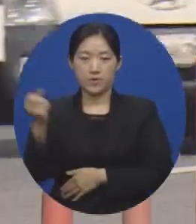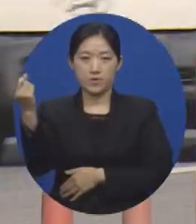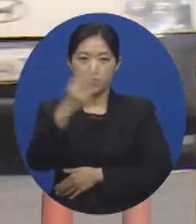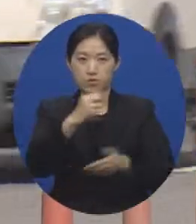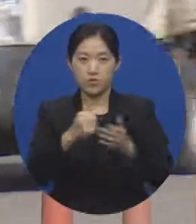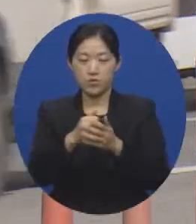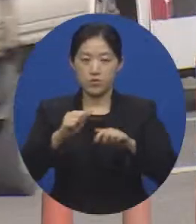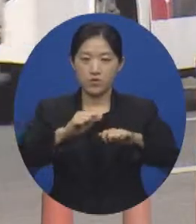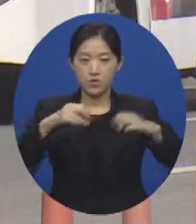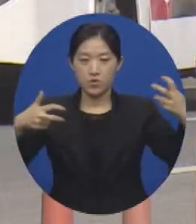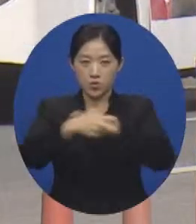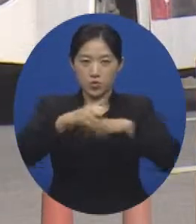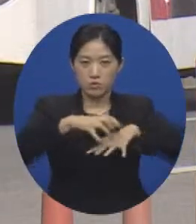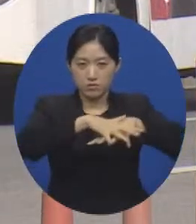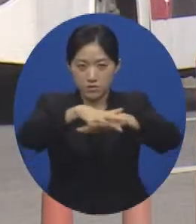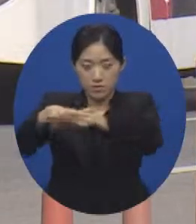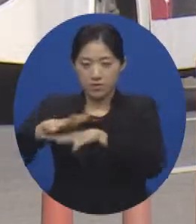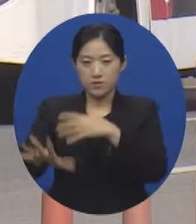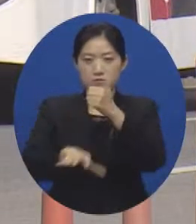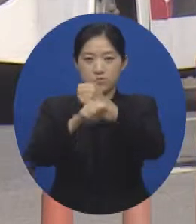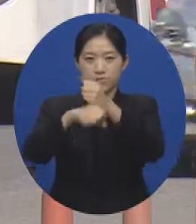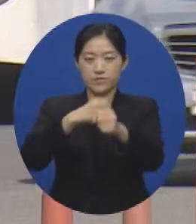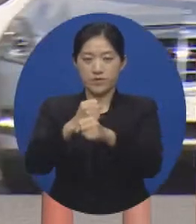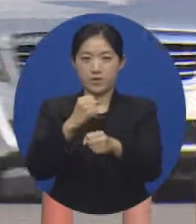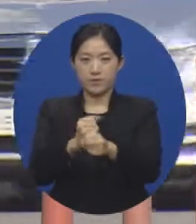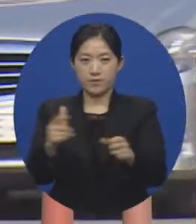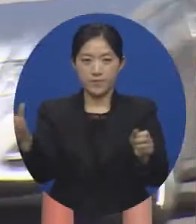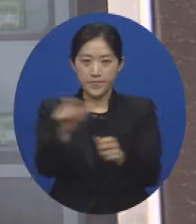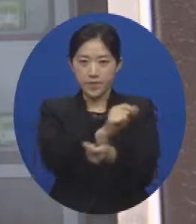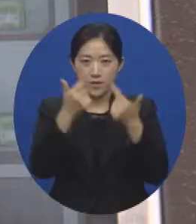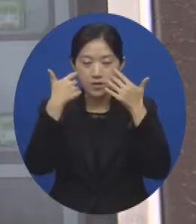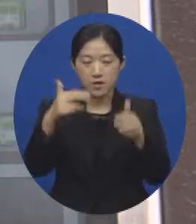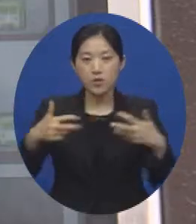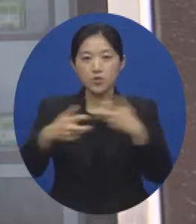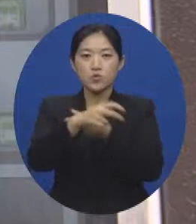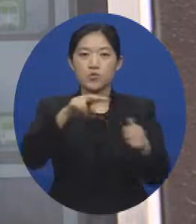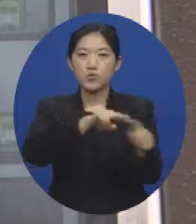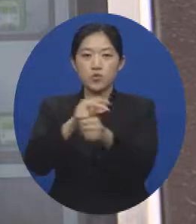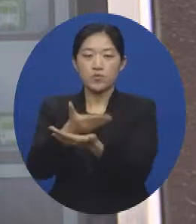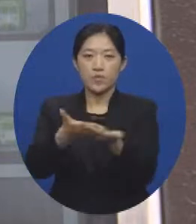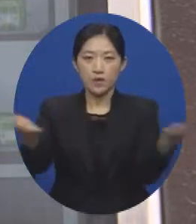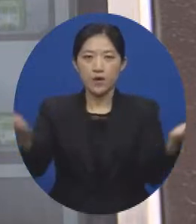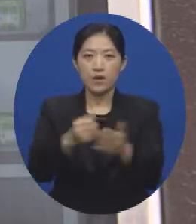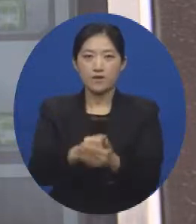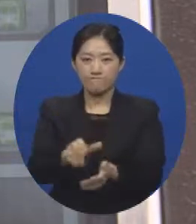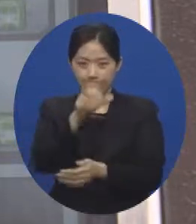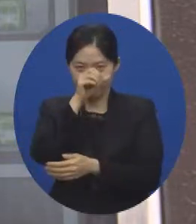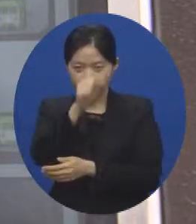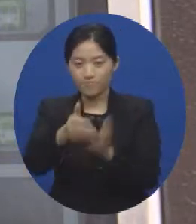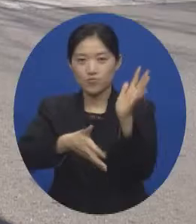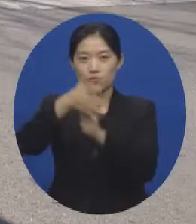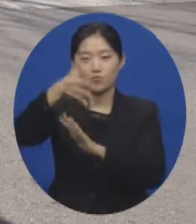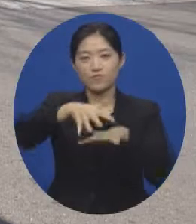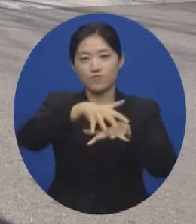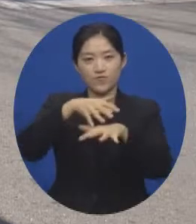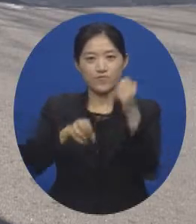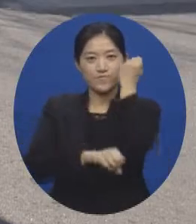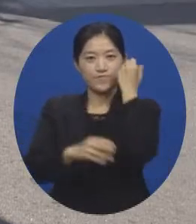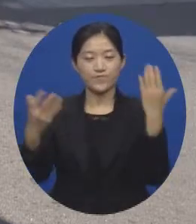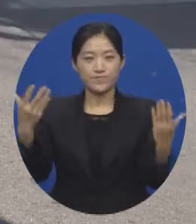광역교통망 요충지로서 신속하고 정확한 교통정보를 시민들에게 제공하는 스마트한 도시가 조성됐습니다.